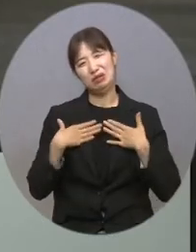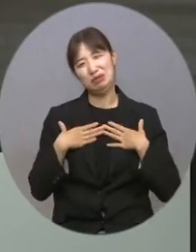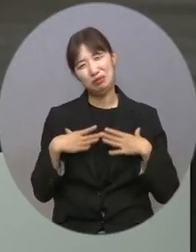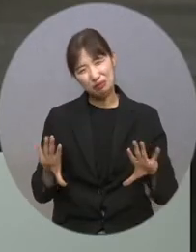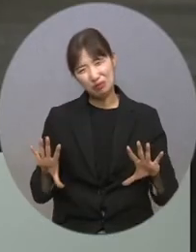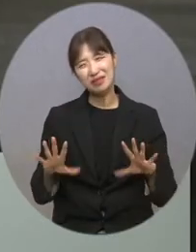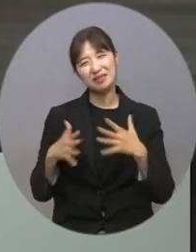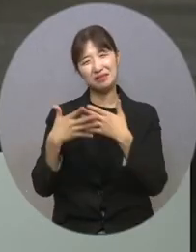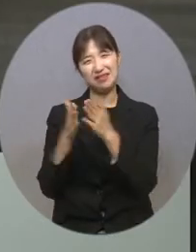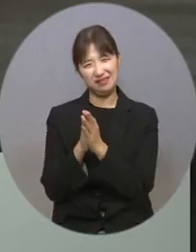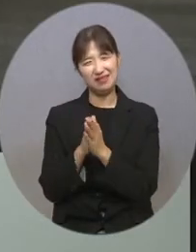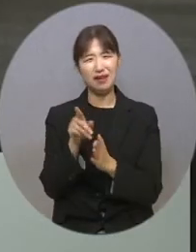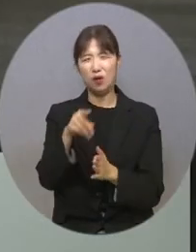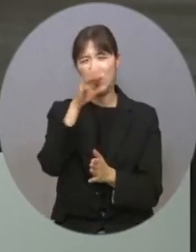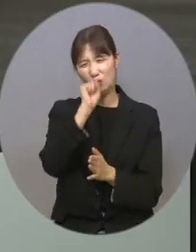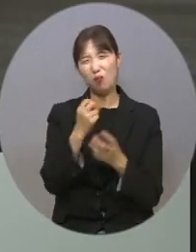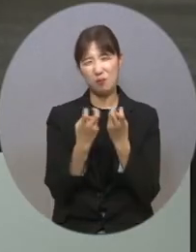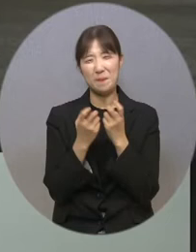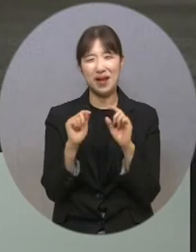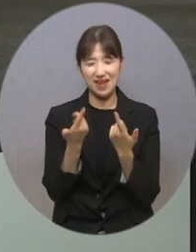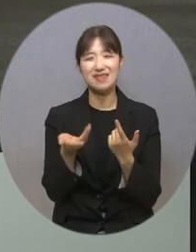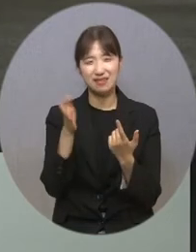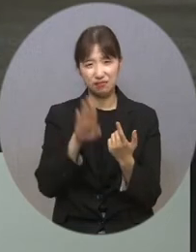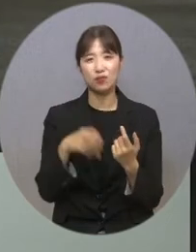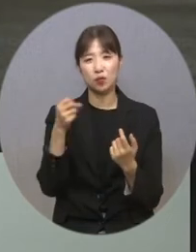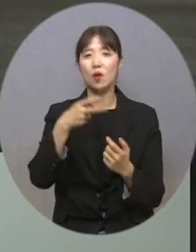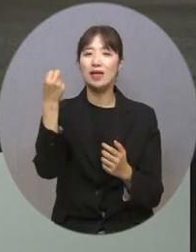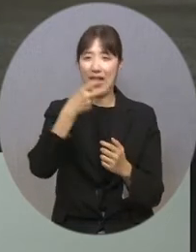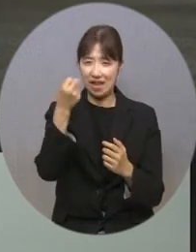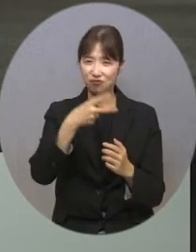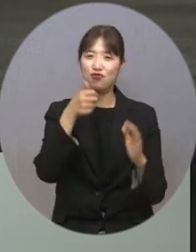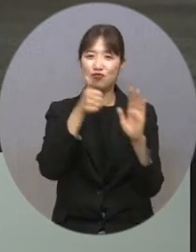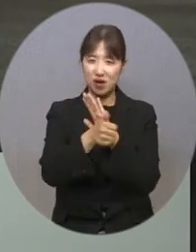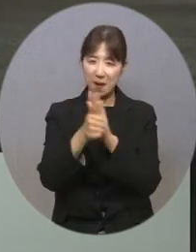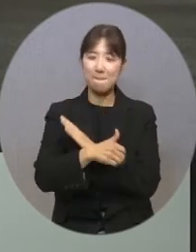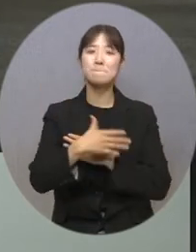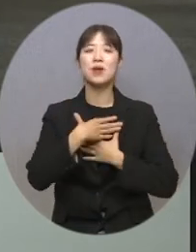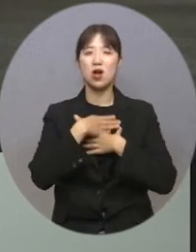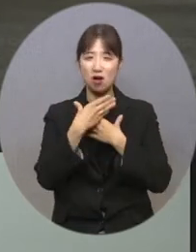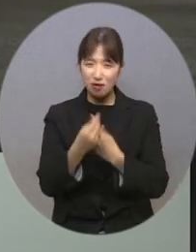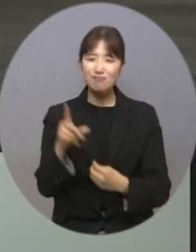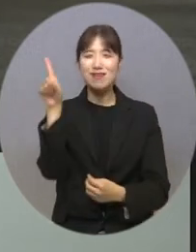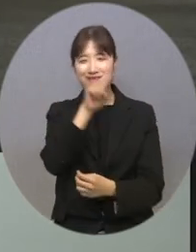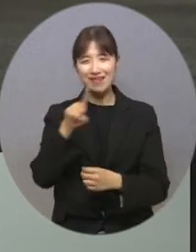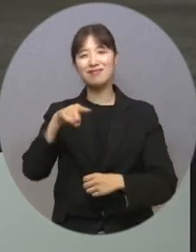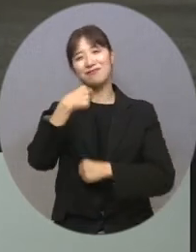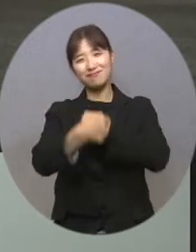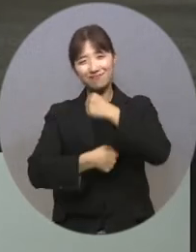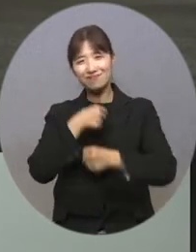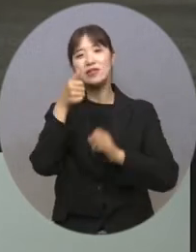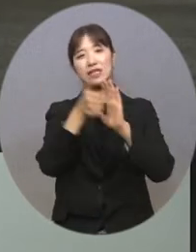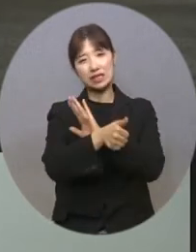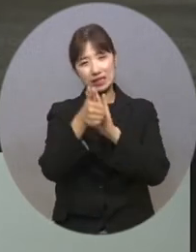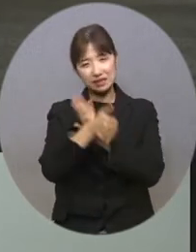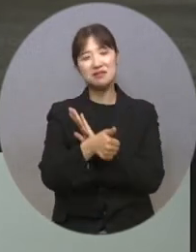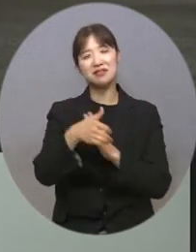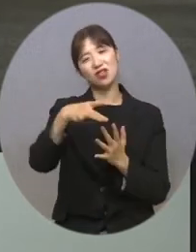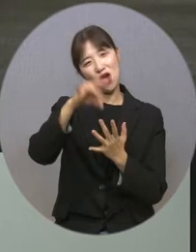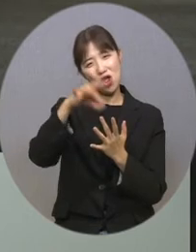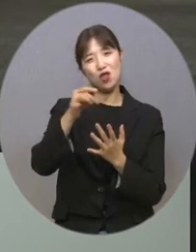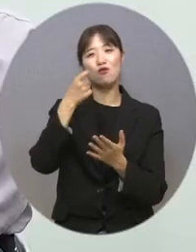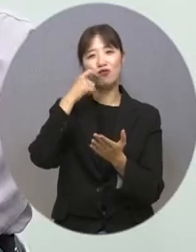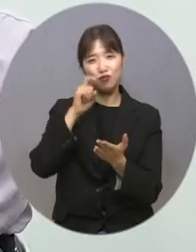적응 방법은 아니겠죠 그리고 자주 가는 천하게 언제가도 일단 편하게 선택하고